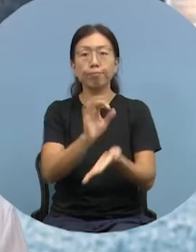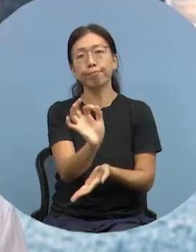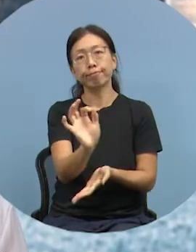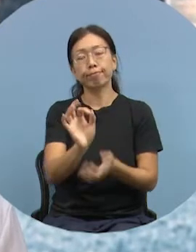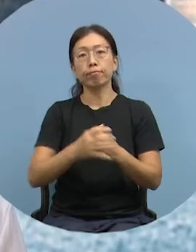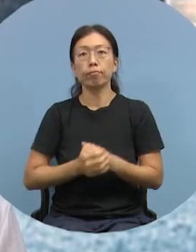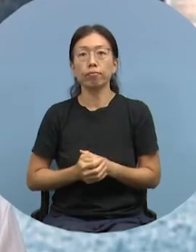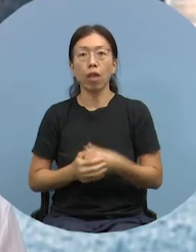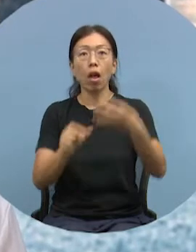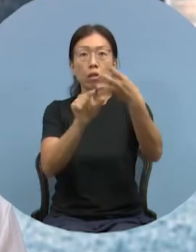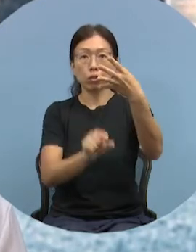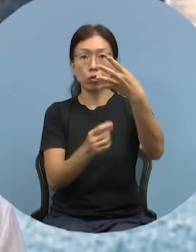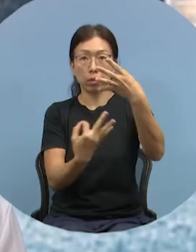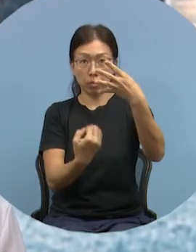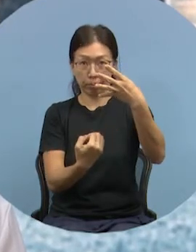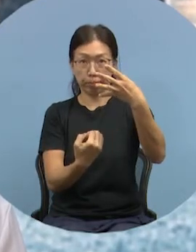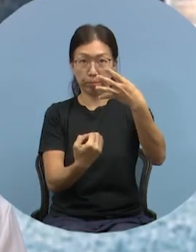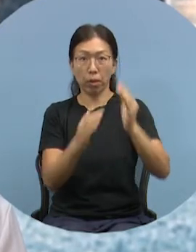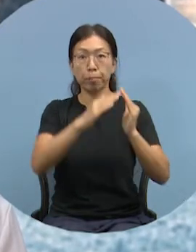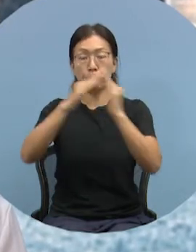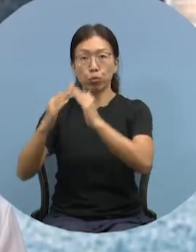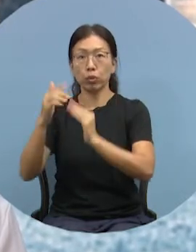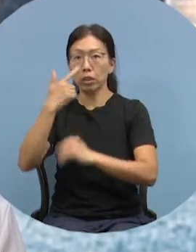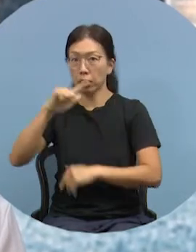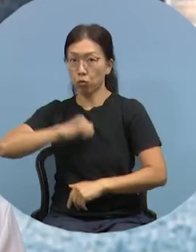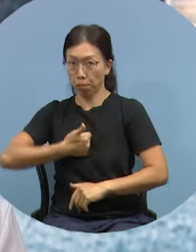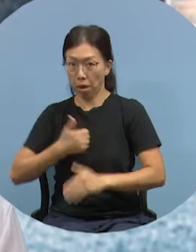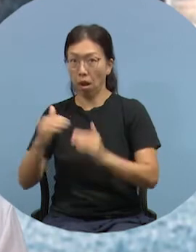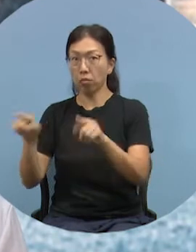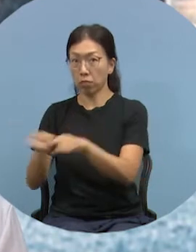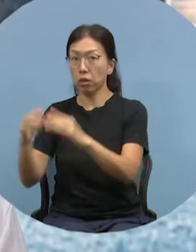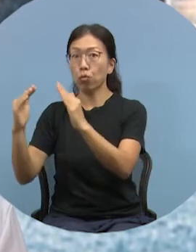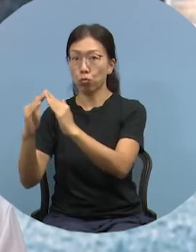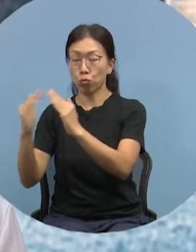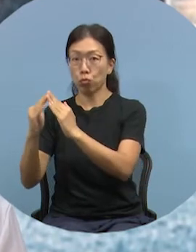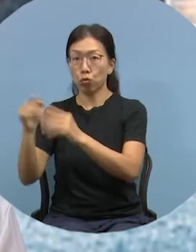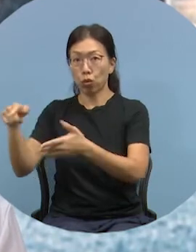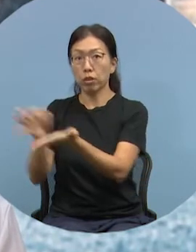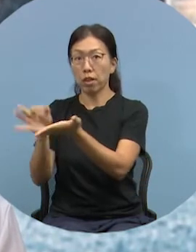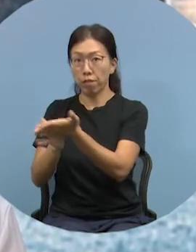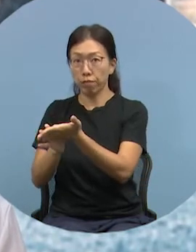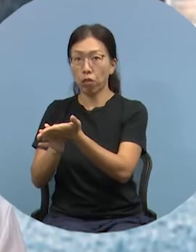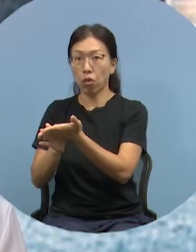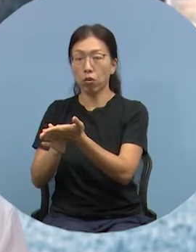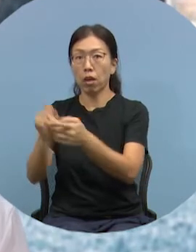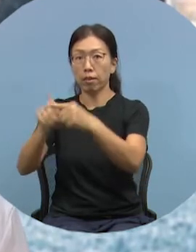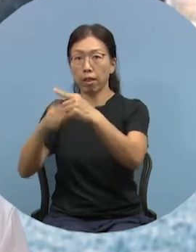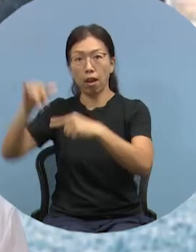咁跟住喺四月30日咧，就搬咗去新嘅僱主嗰度啦。咁就喺大角咀維港灣6座